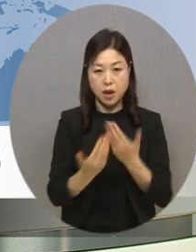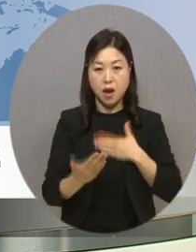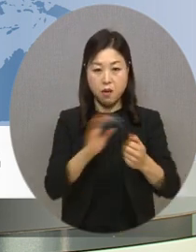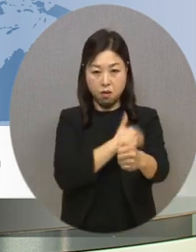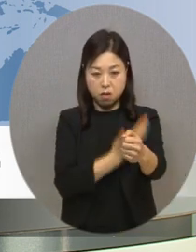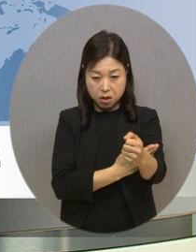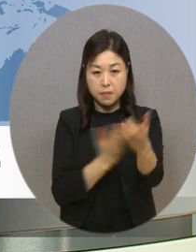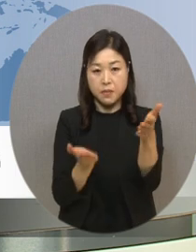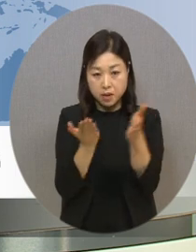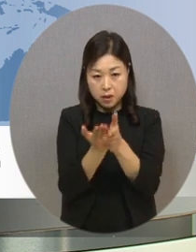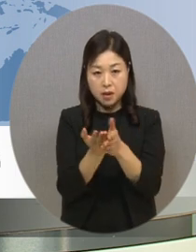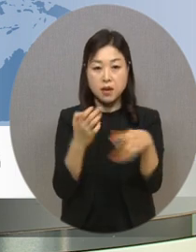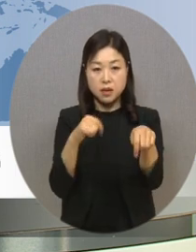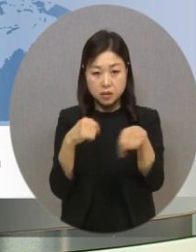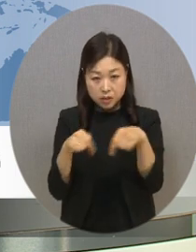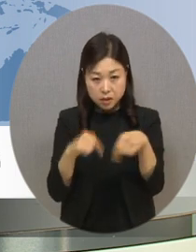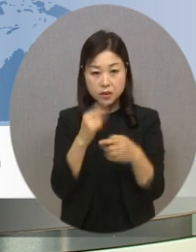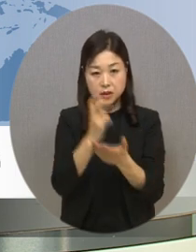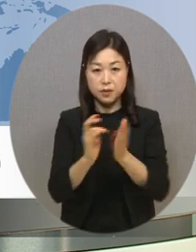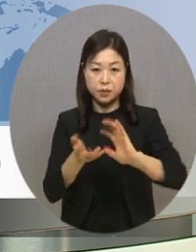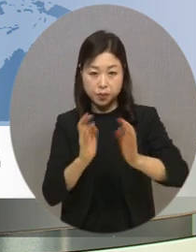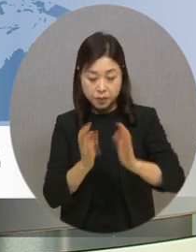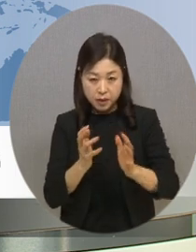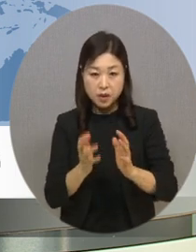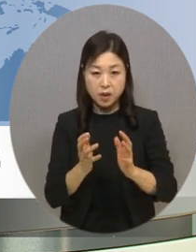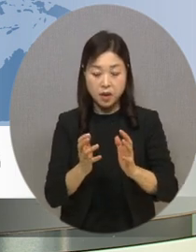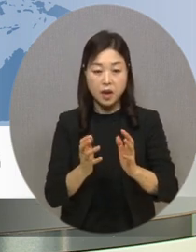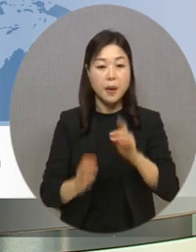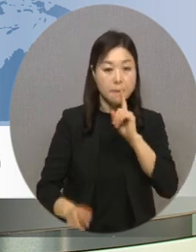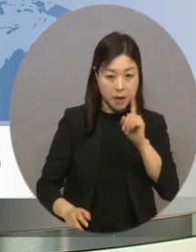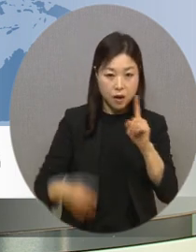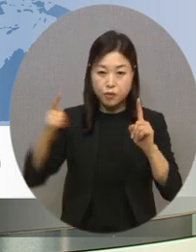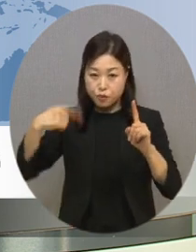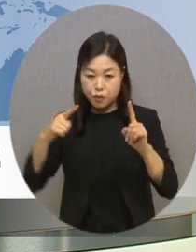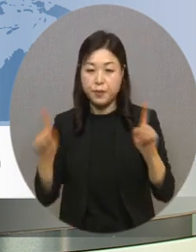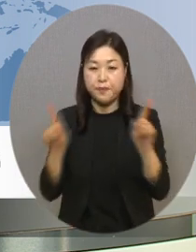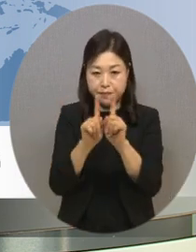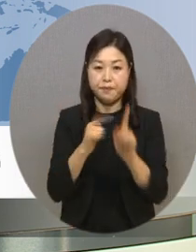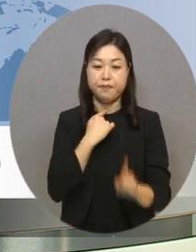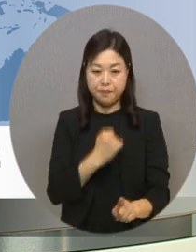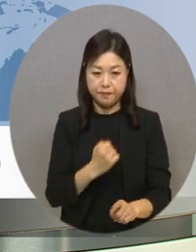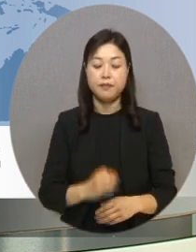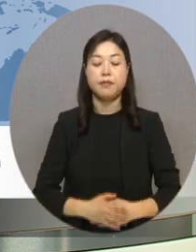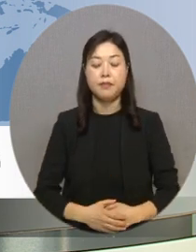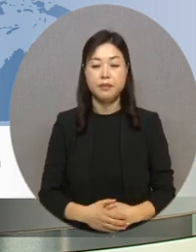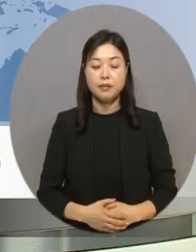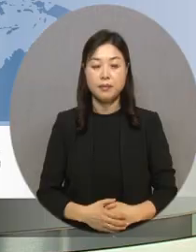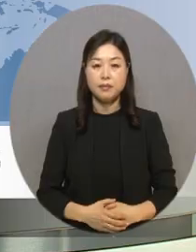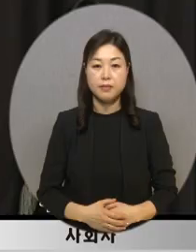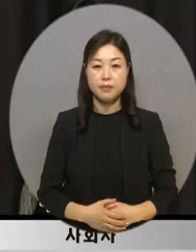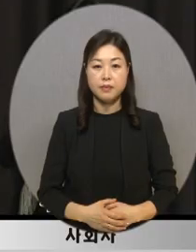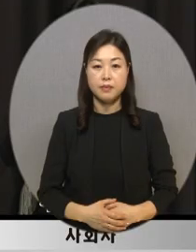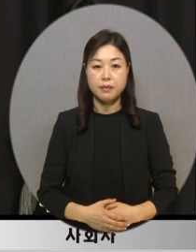정책토론회 1대1 수어방송을 생중계해왔는데요. 자세한 내용 전해드립니다.